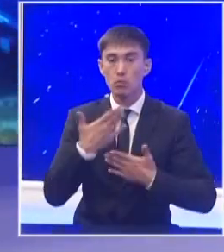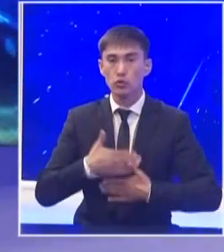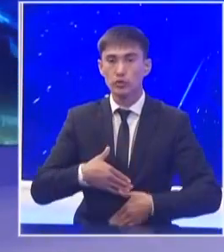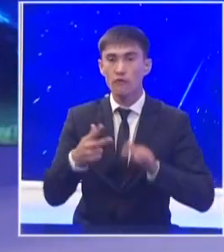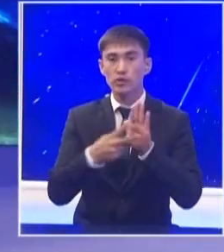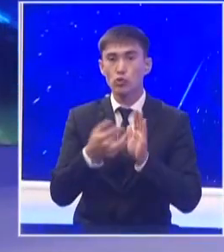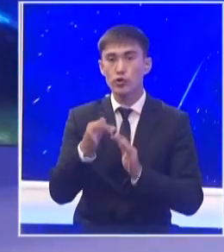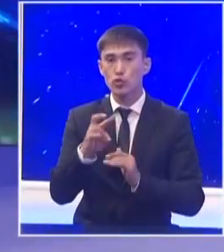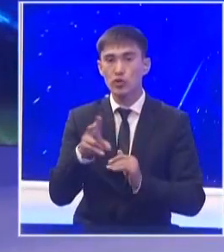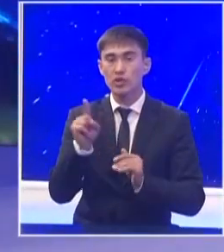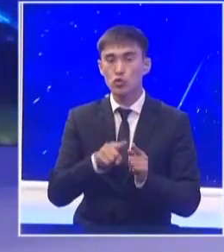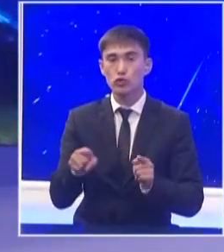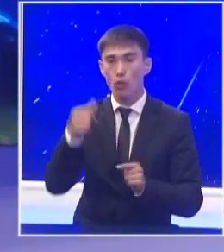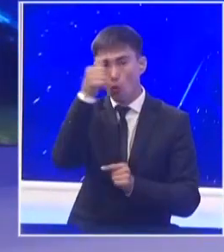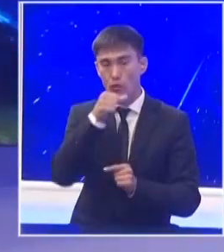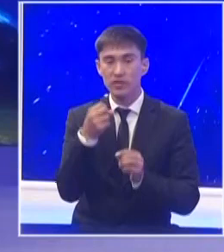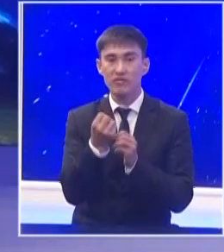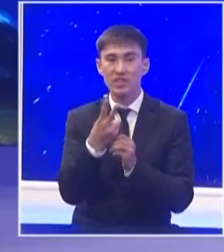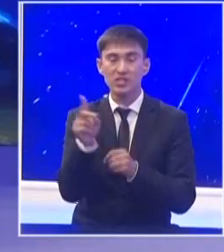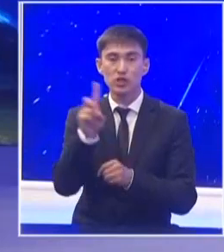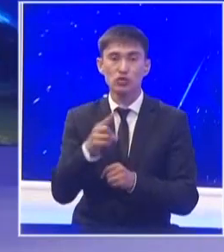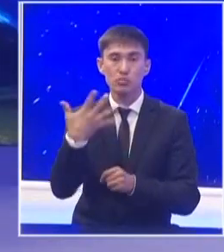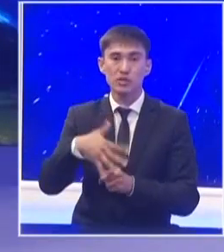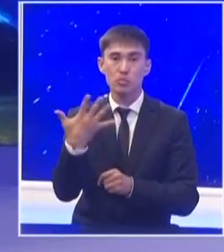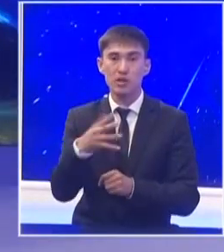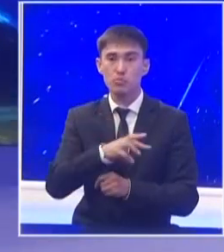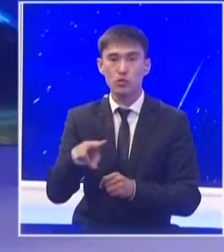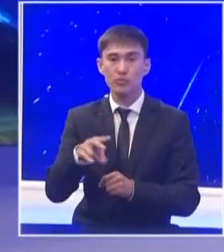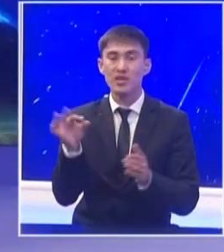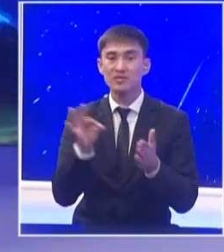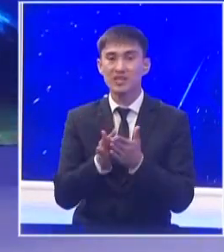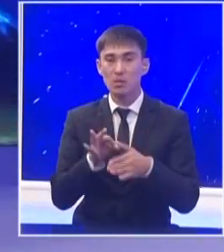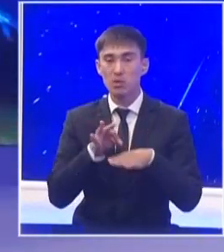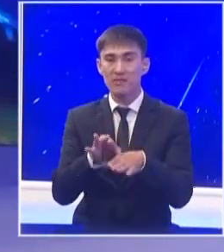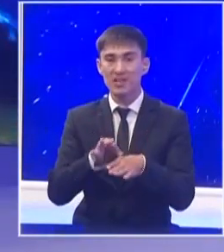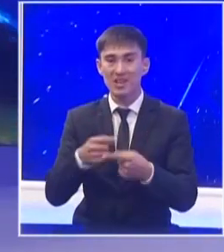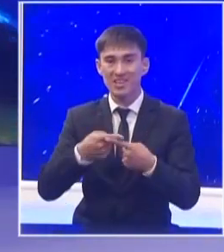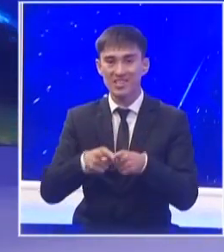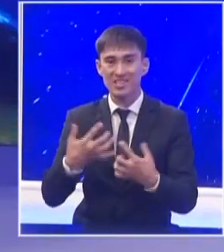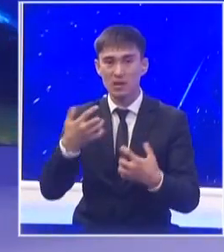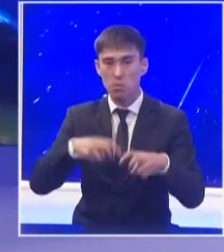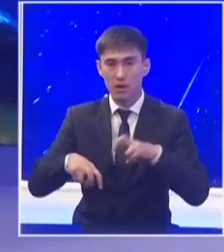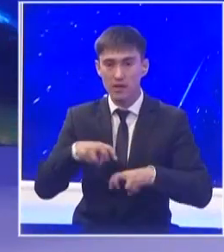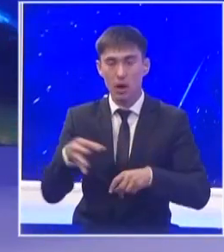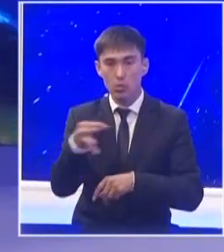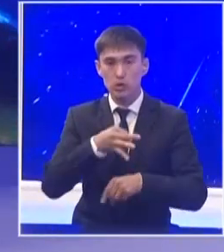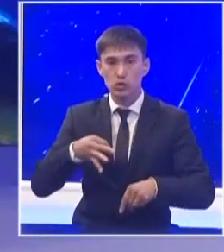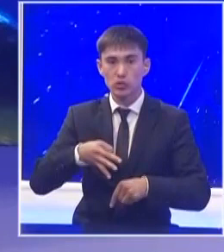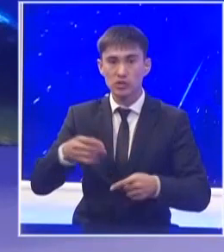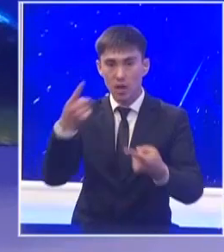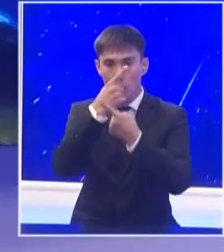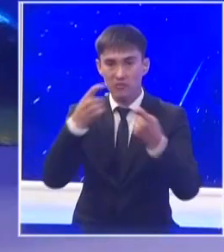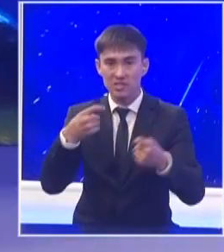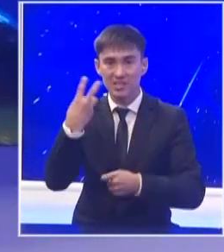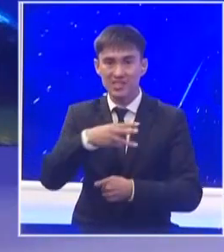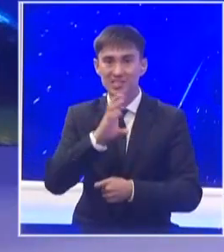спокойствие. 8 июня текущего года в 12 часов 55 минут. В целях проведения технической проверки областной системы оповещения на 30